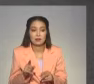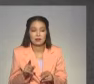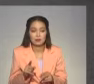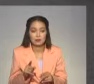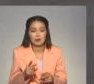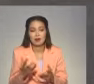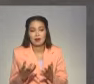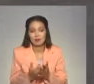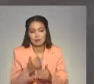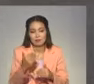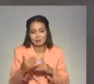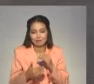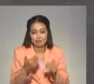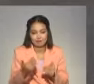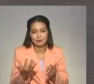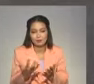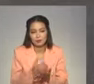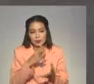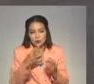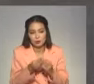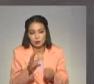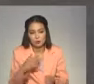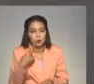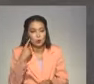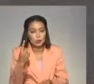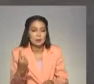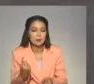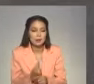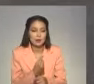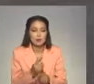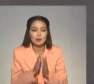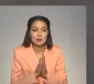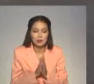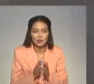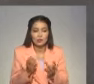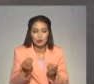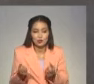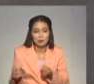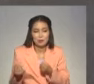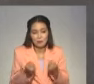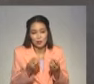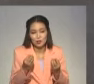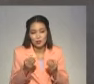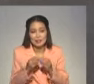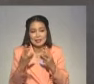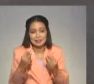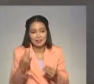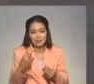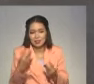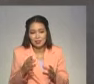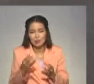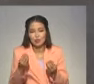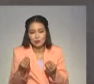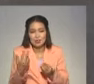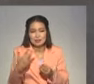достигнута абсолютно. И та реакция, которую я услышала первую, пожалуйста, продлите еще на 10 дней и, пожалуйста, продлите еще